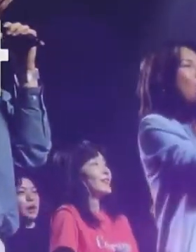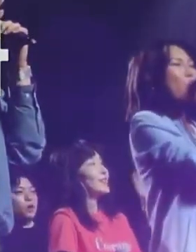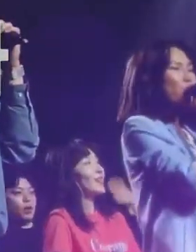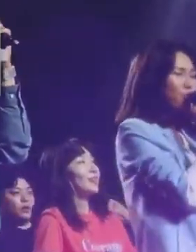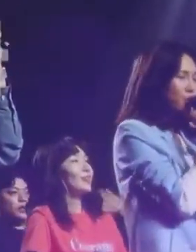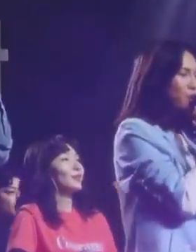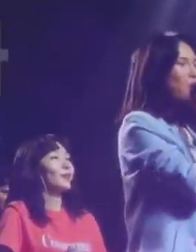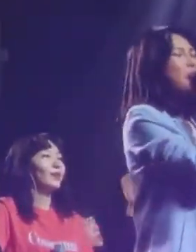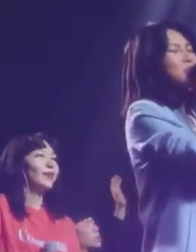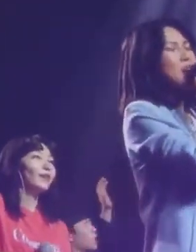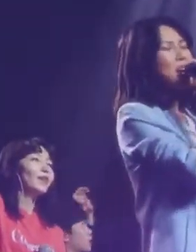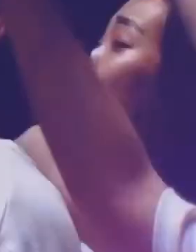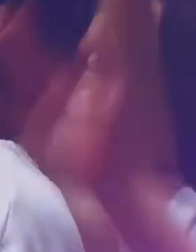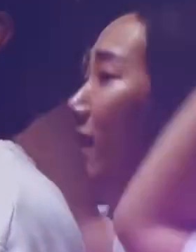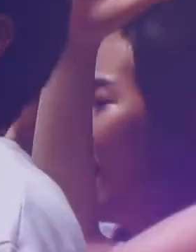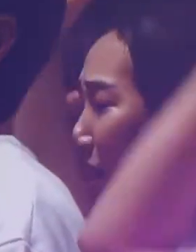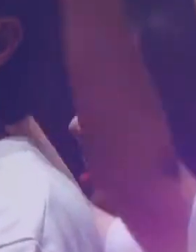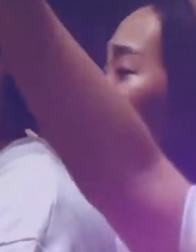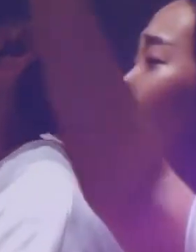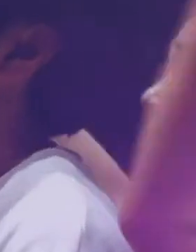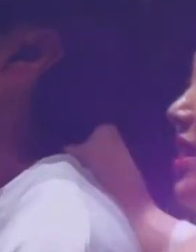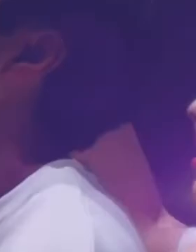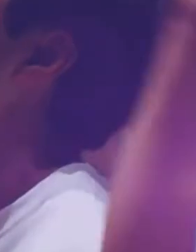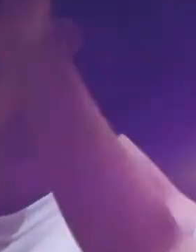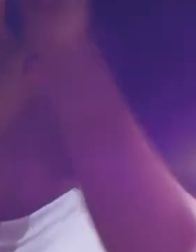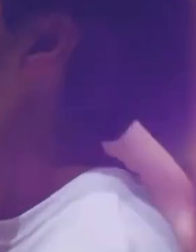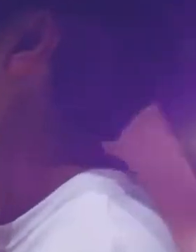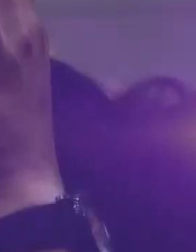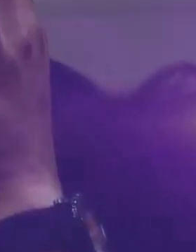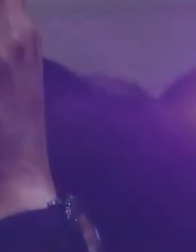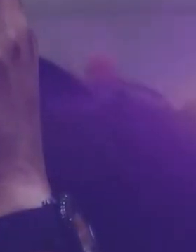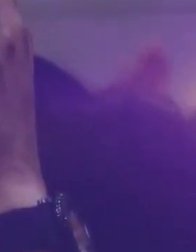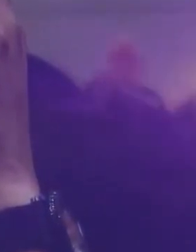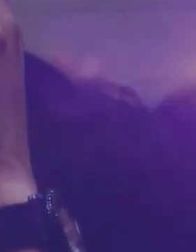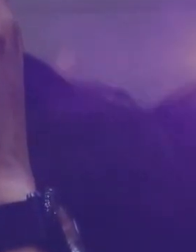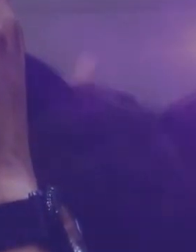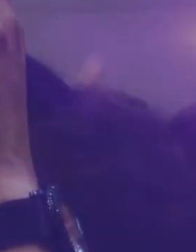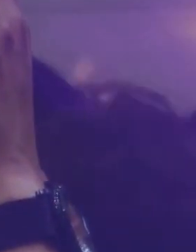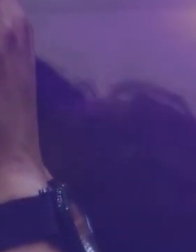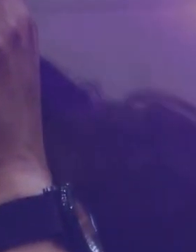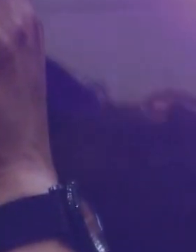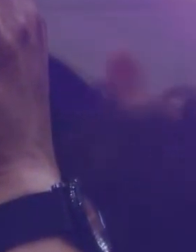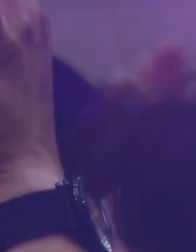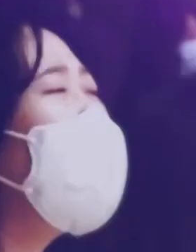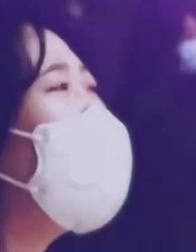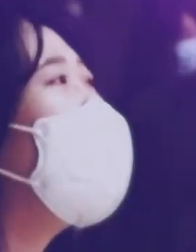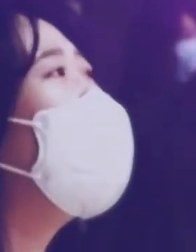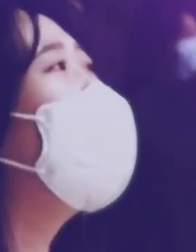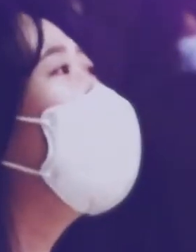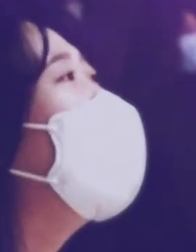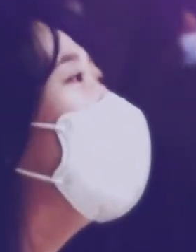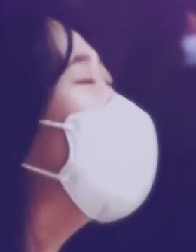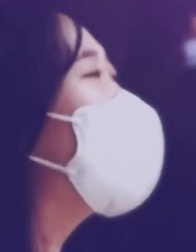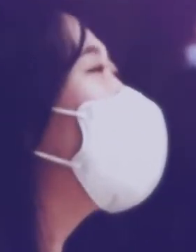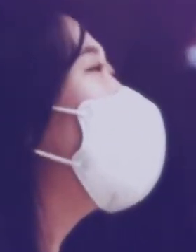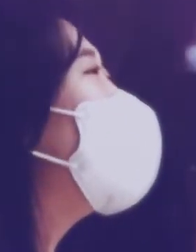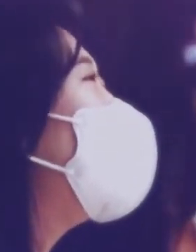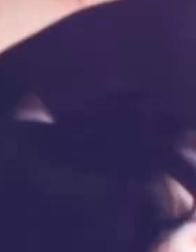온전한 예배를 위해서는 말씀과 기도로 나아가야 합니다. 찬양과 경배로 일어서야 합니다.